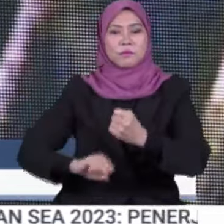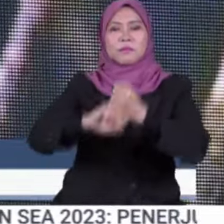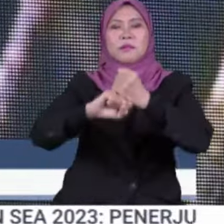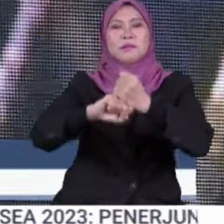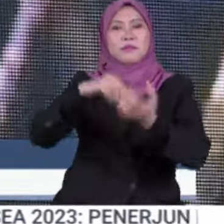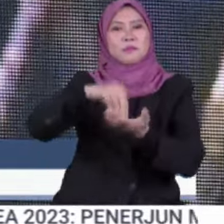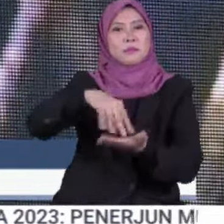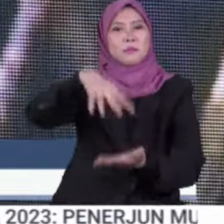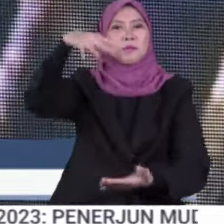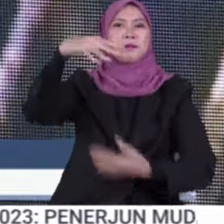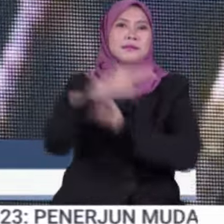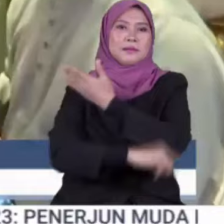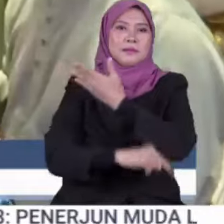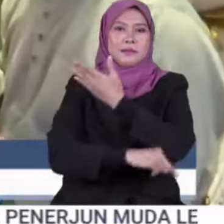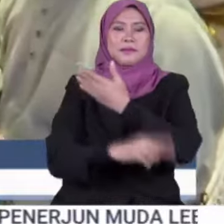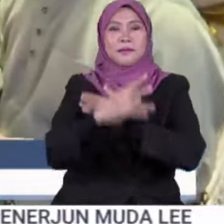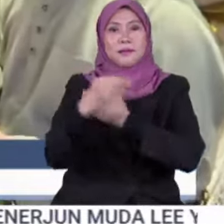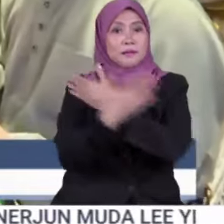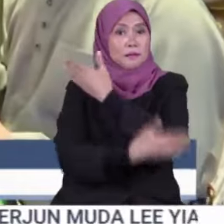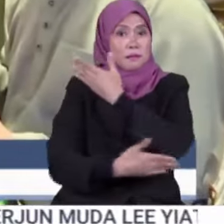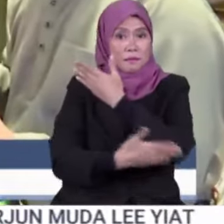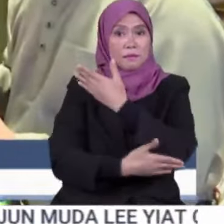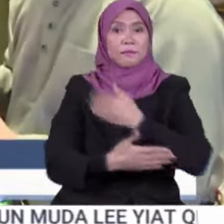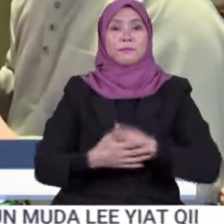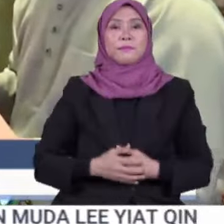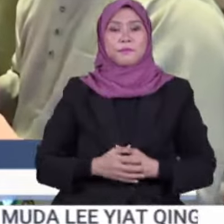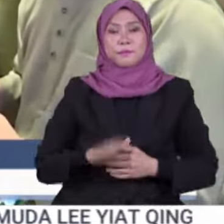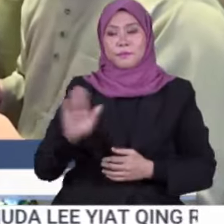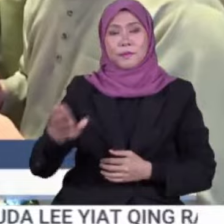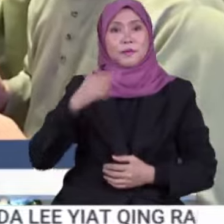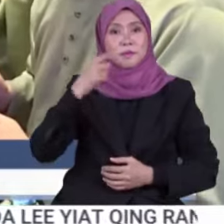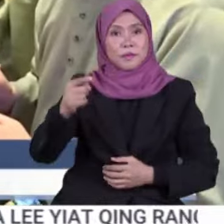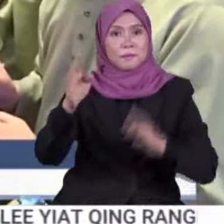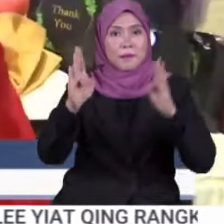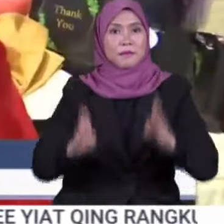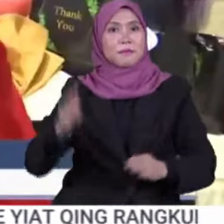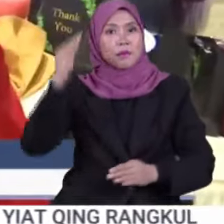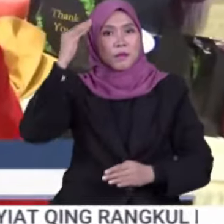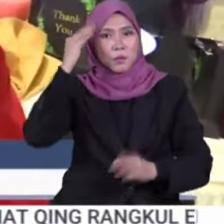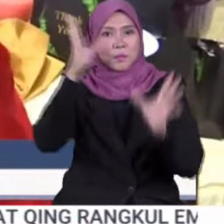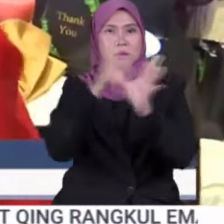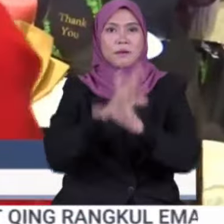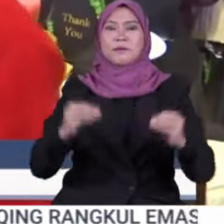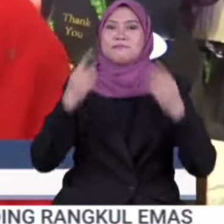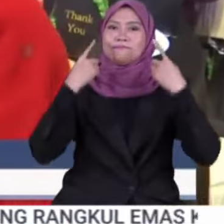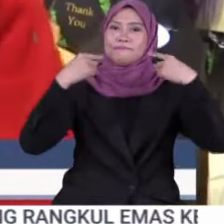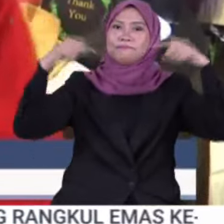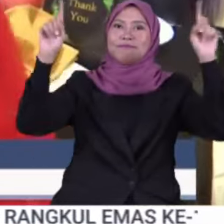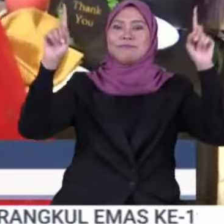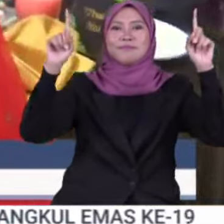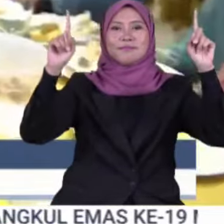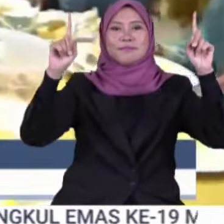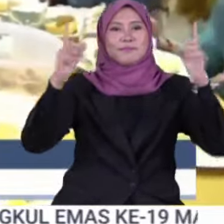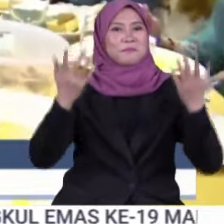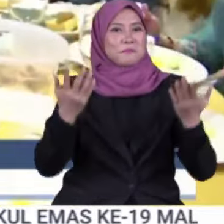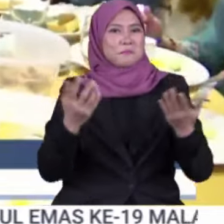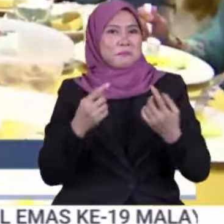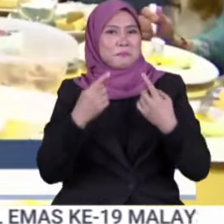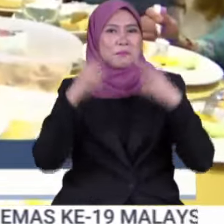kemakmuran negeri dan negara. Dalam pada itu, beliau berkata, bangsa Melayu Sarawak telah pun berjaya menerbitkan sebuah karya